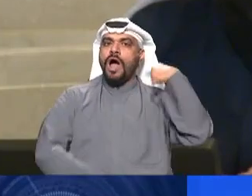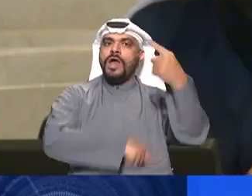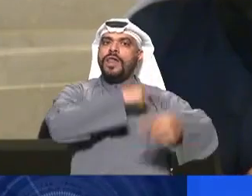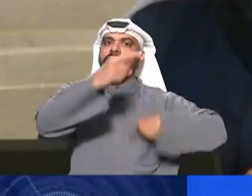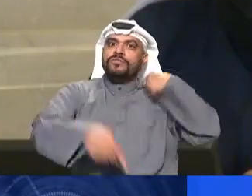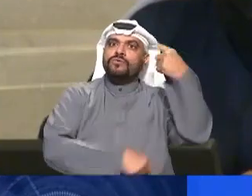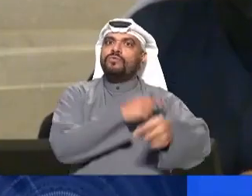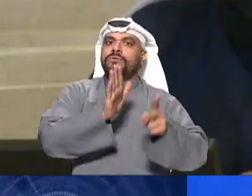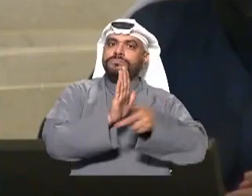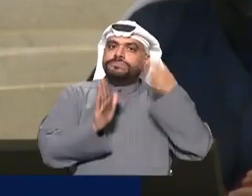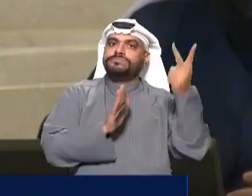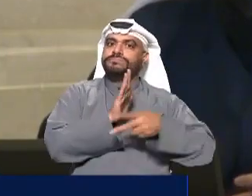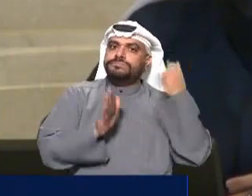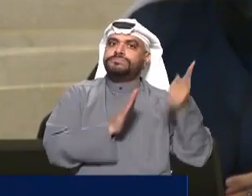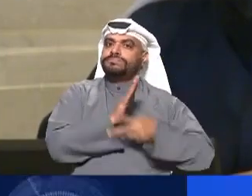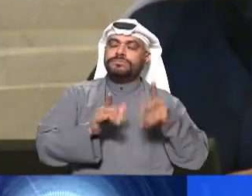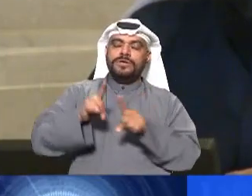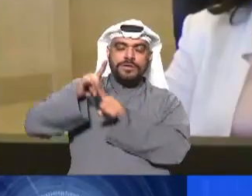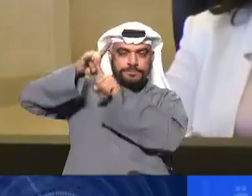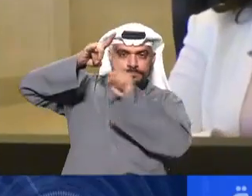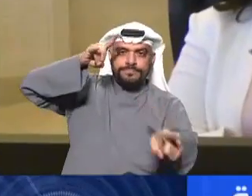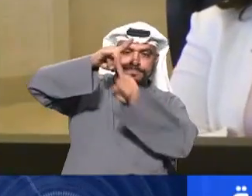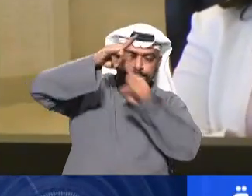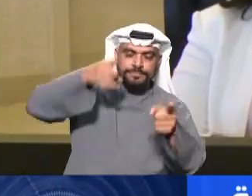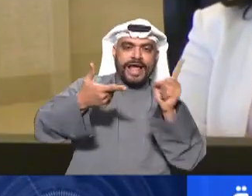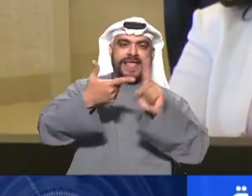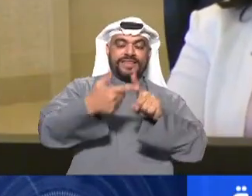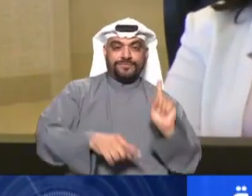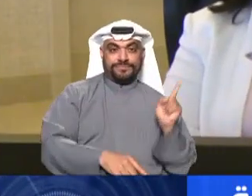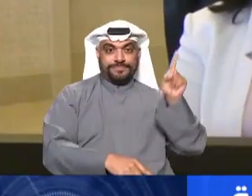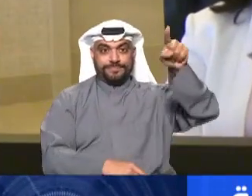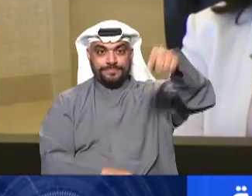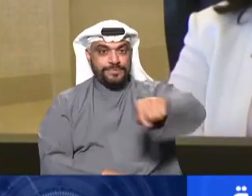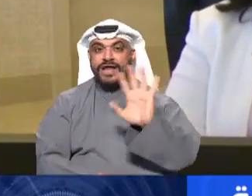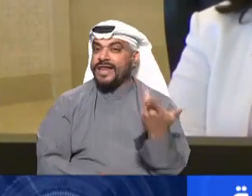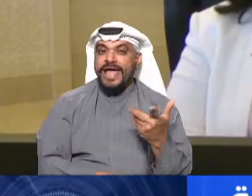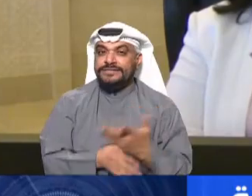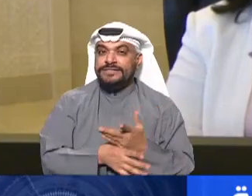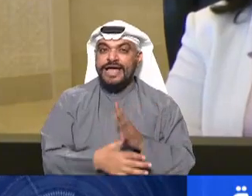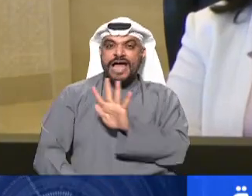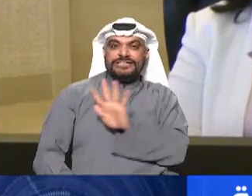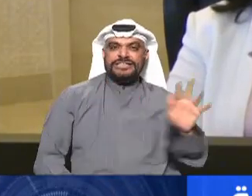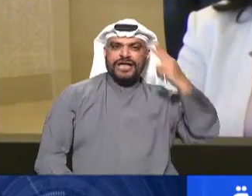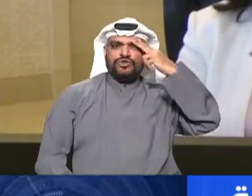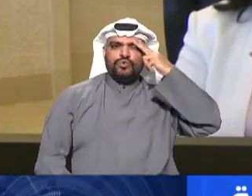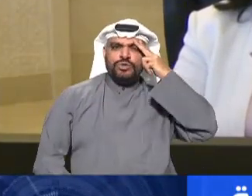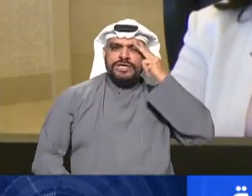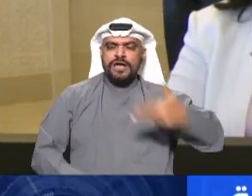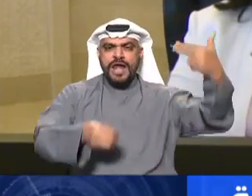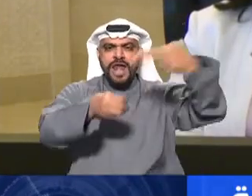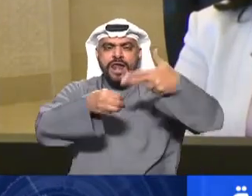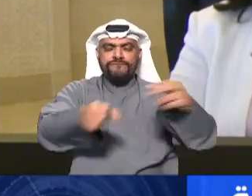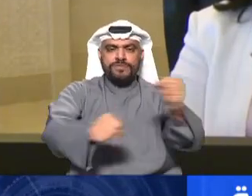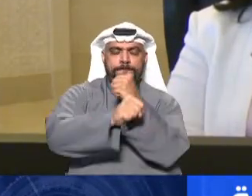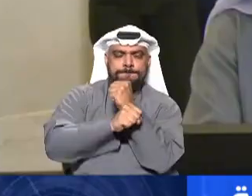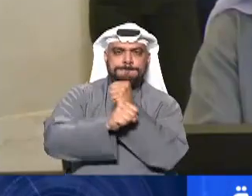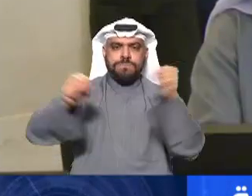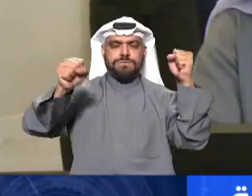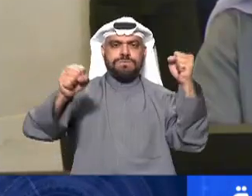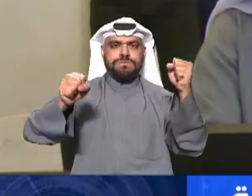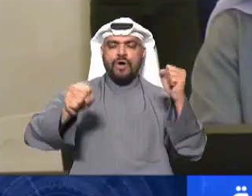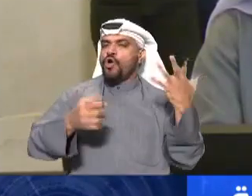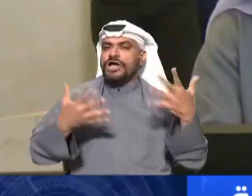شركة أرامكو في الظهران بالمملكة العربية السعودية، مؤكدا بأن مواصلة الميليشيا الحوثية ارتكاب جرائمها